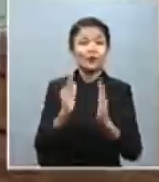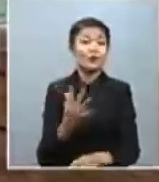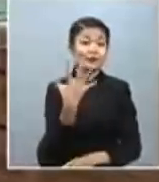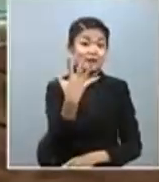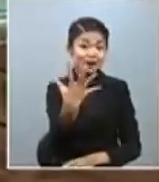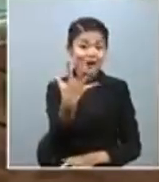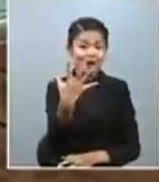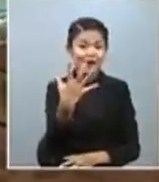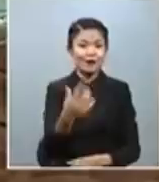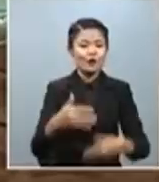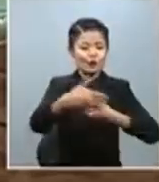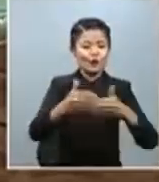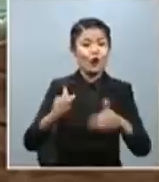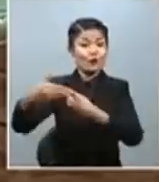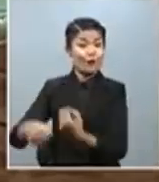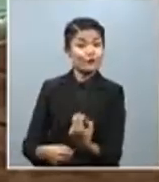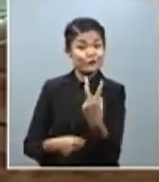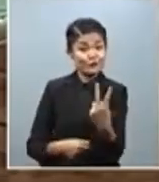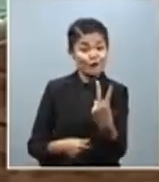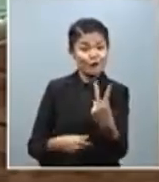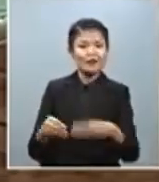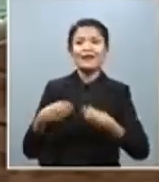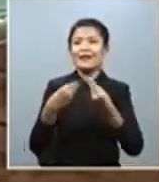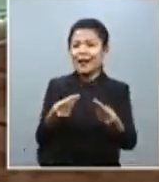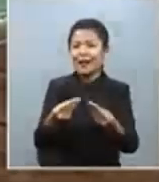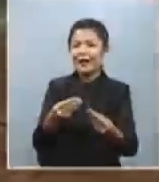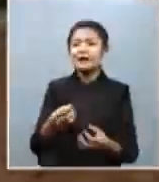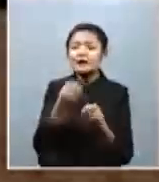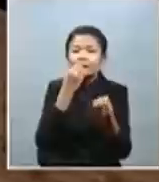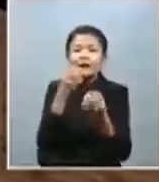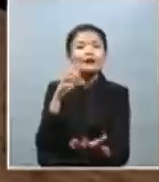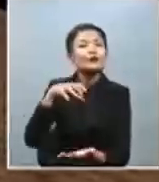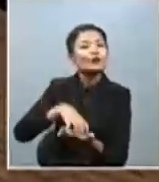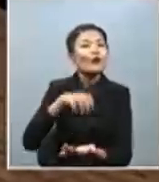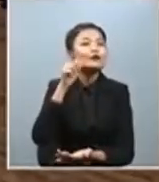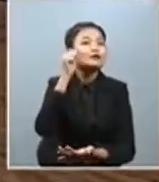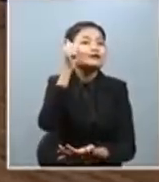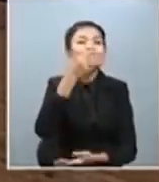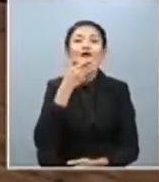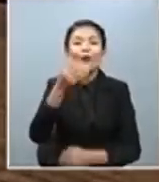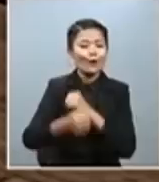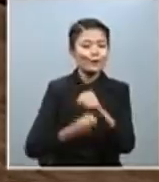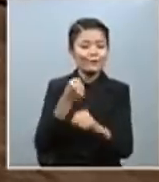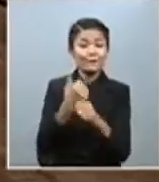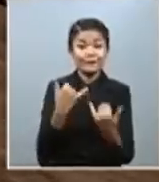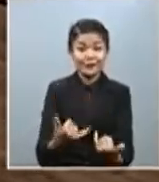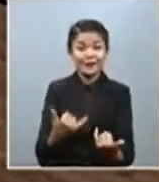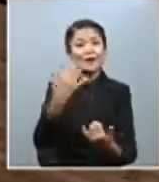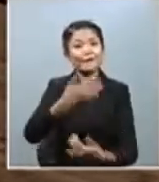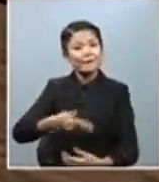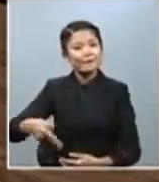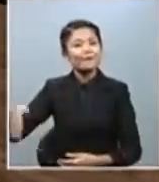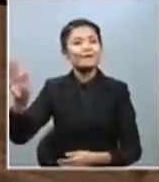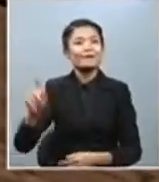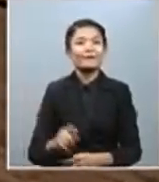านละ2กล่องทานแล้วรับรองเฮงทั้งปีแน่นอนแล้วค่ะอู้สวัสดีนะคะจุ๊บลาไปแล้วนะคะซินเจียยู